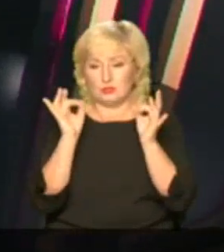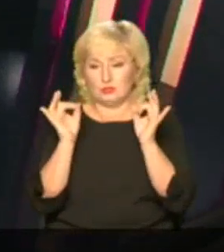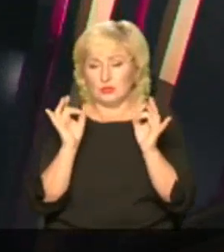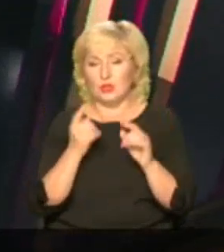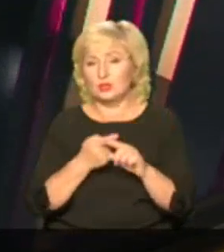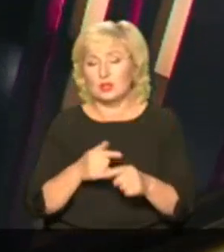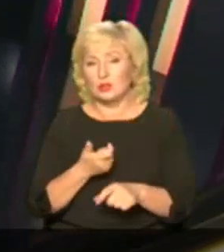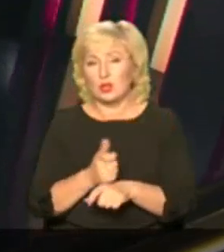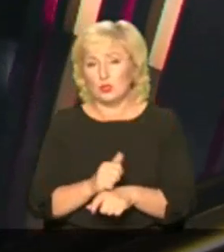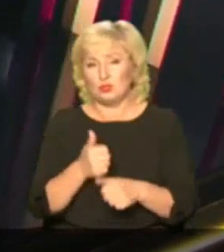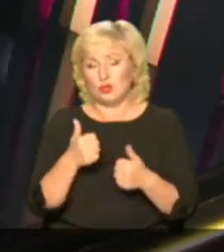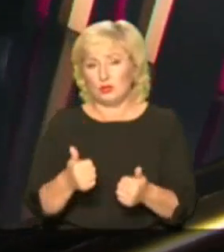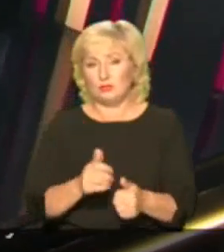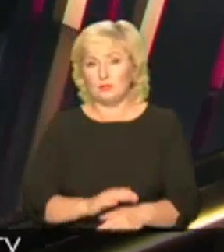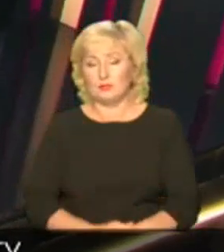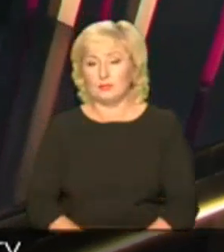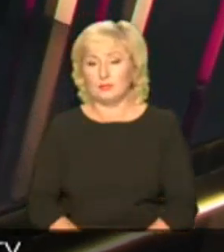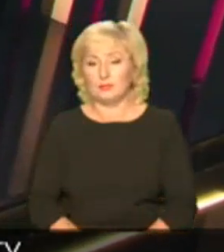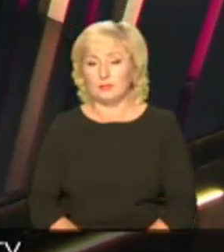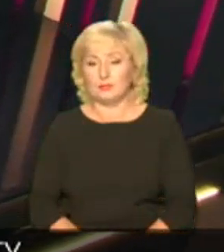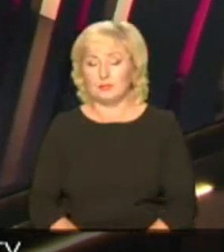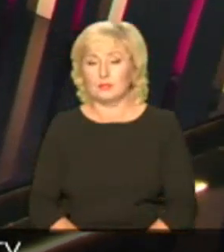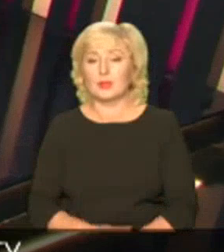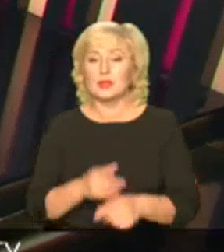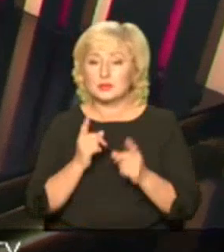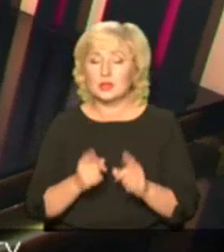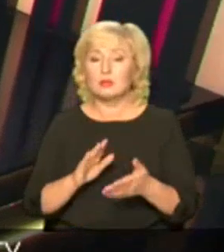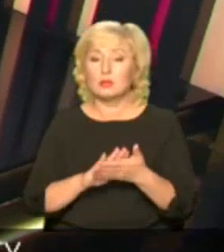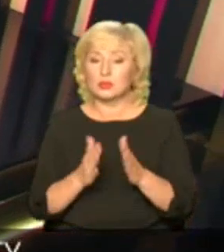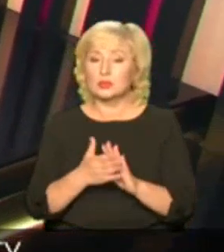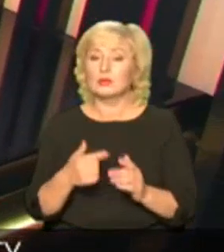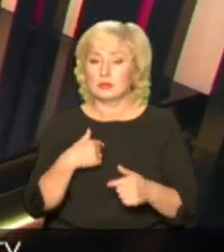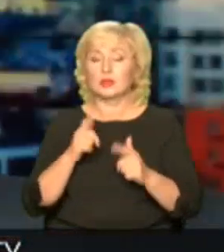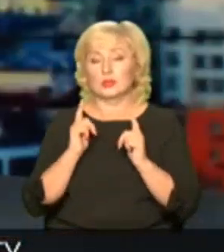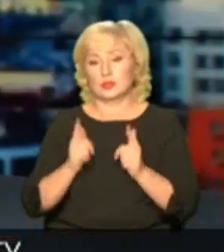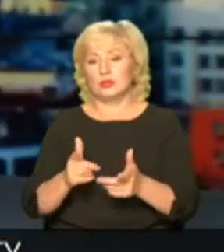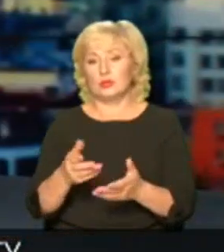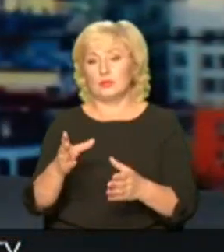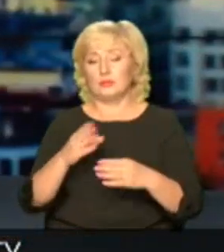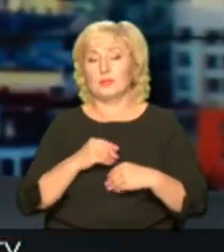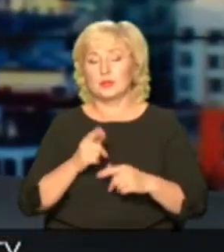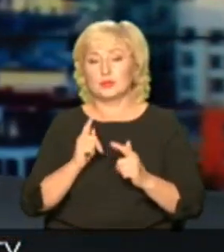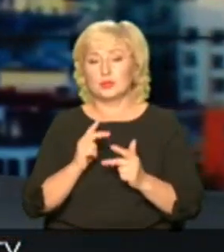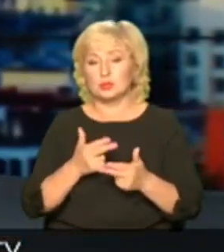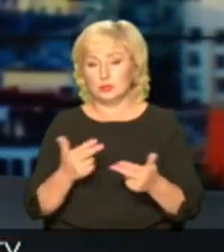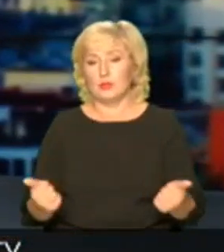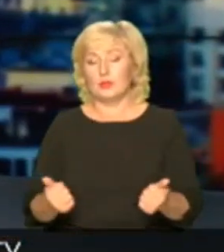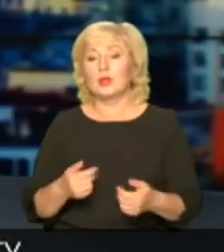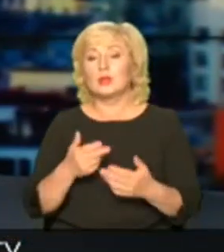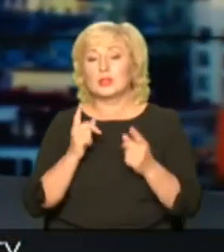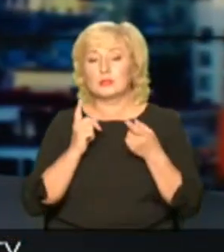дуже класно, як на мене. Оце насправді позиція, з якою я найбільш солідарний. Дякуємо Аліні Люшині.